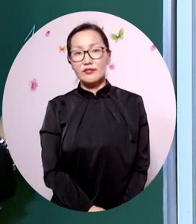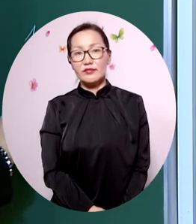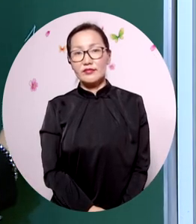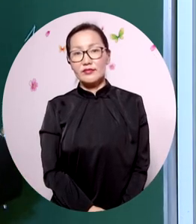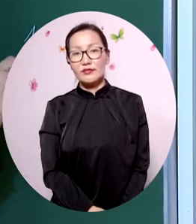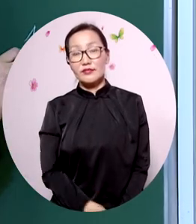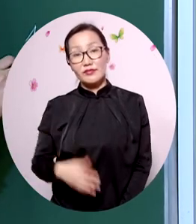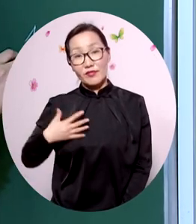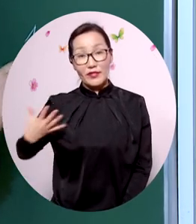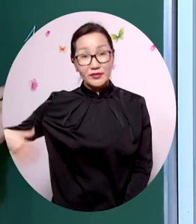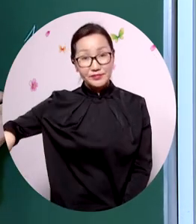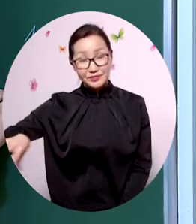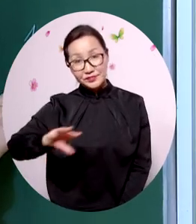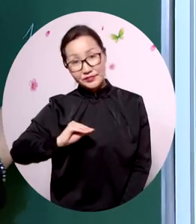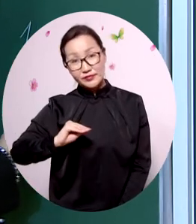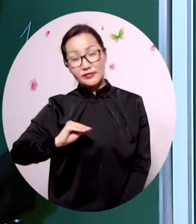За бид нар